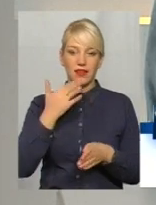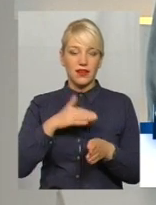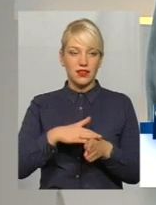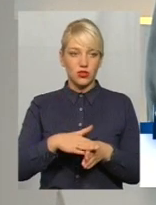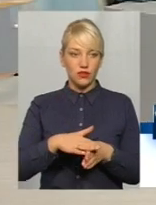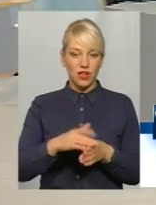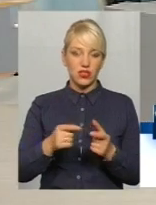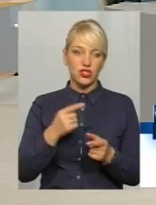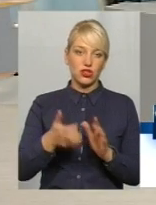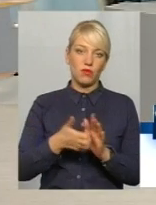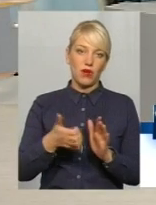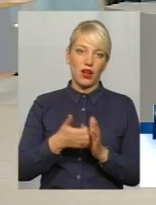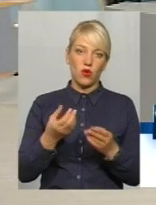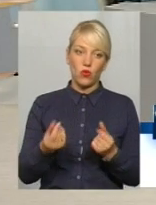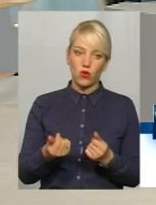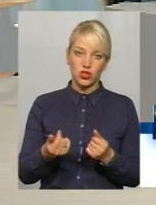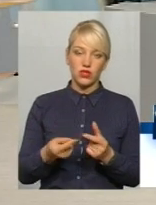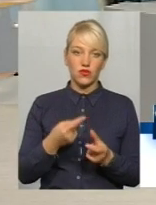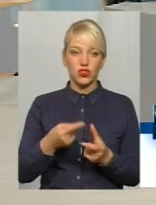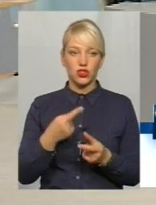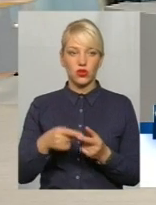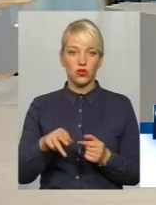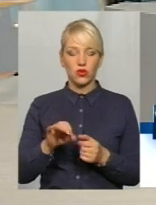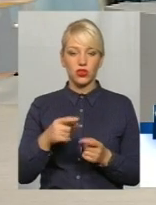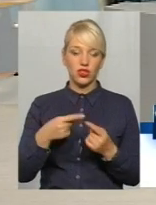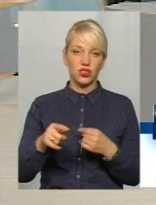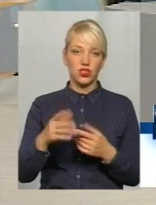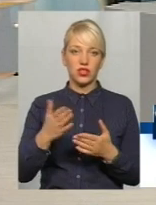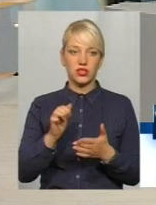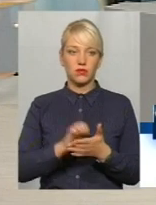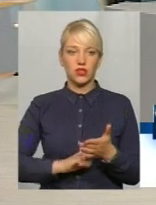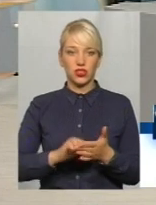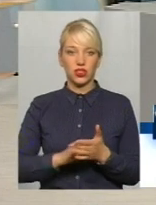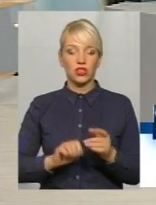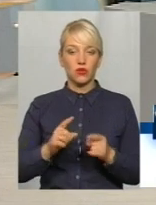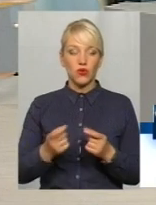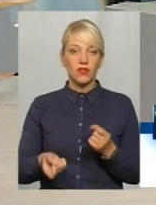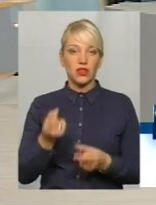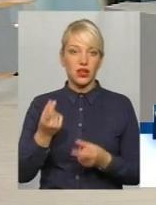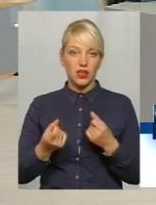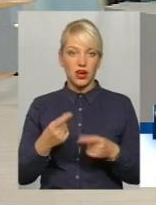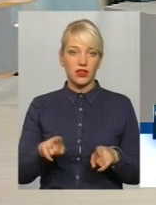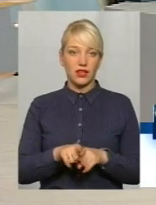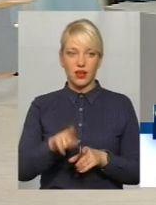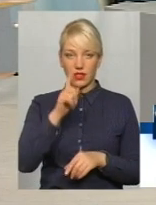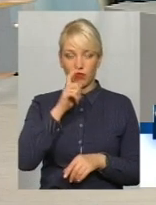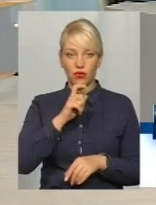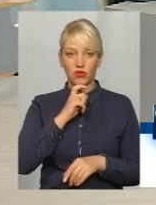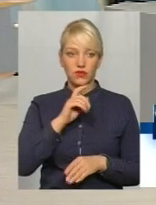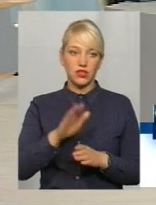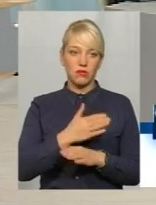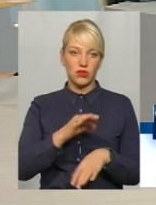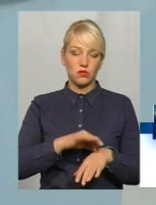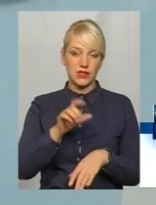чи то через брак коштів, а то через якісь інші причини. Саме тому і виникає отаке непорозуміння між пацієнтом